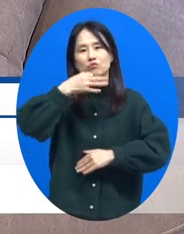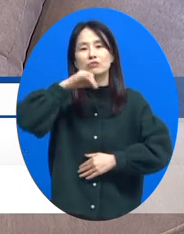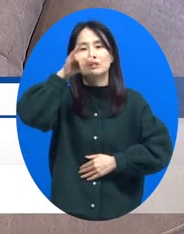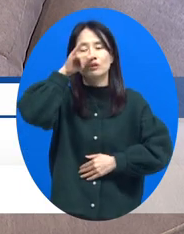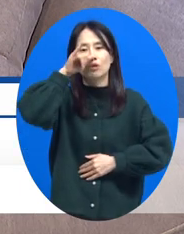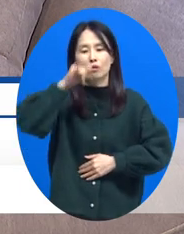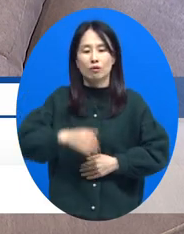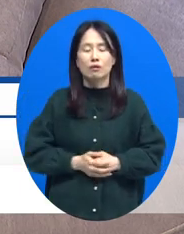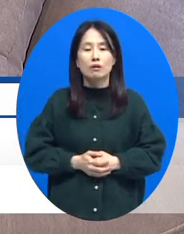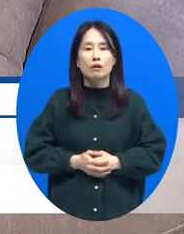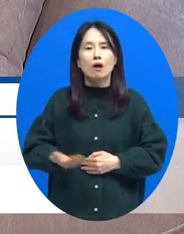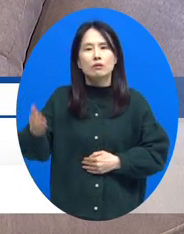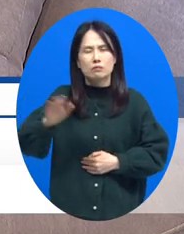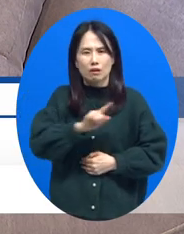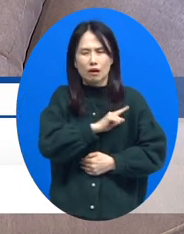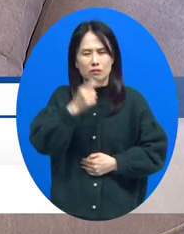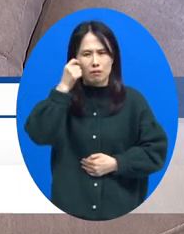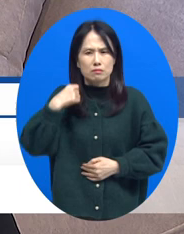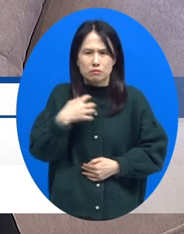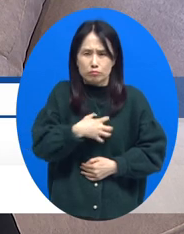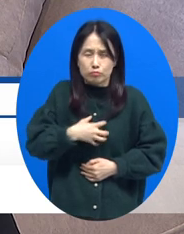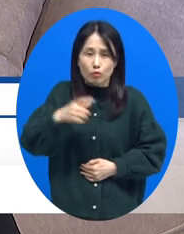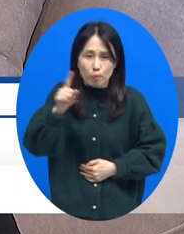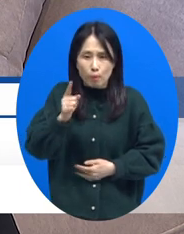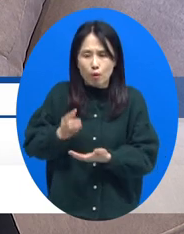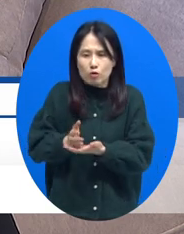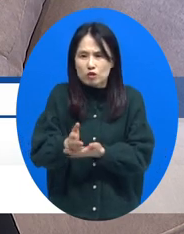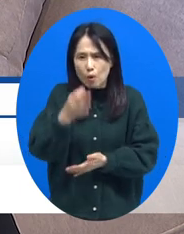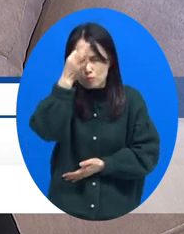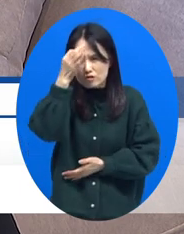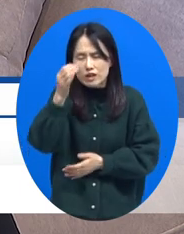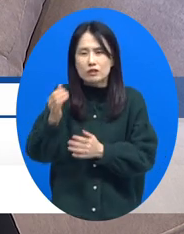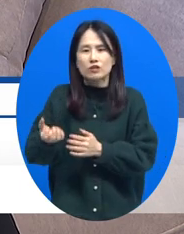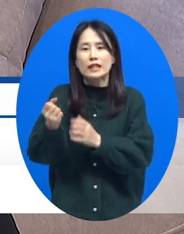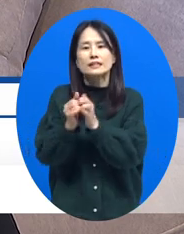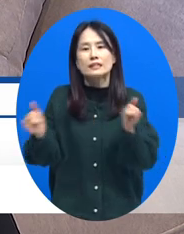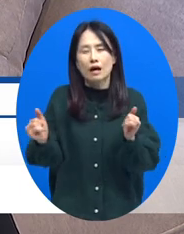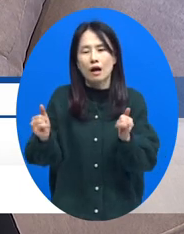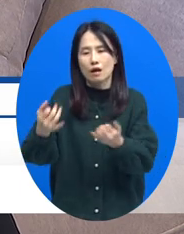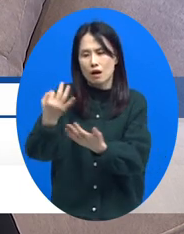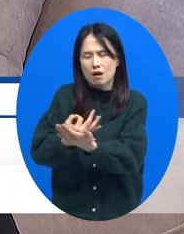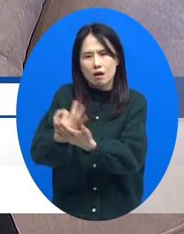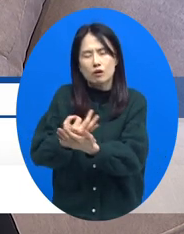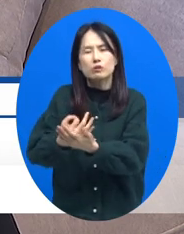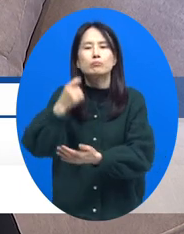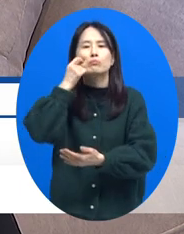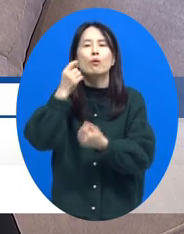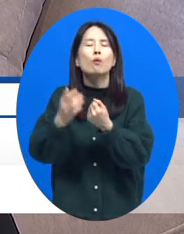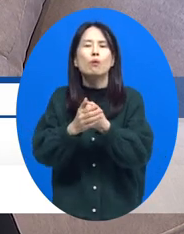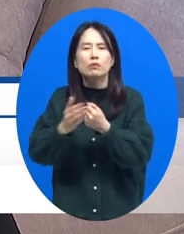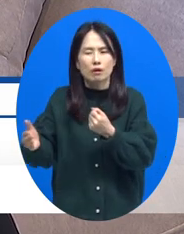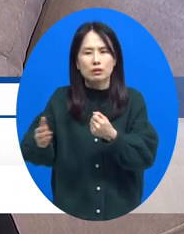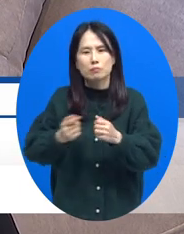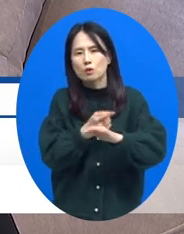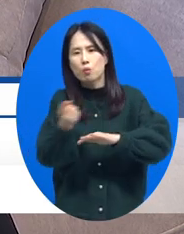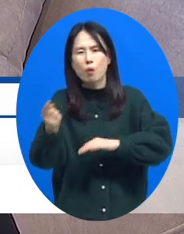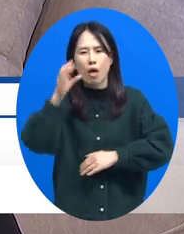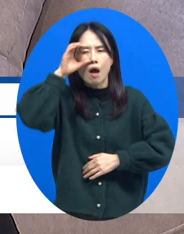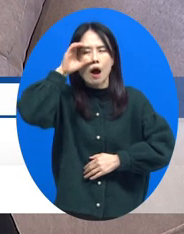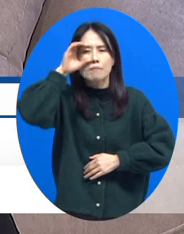감사하고 보람이 되는데 가장 슬플 때는 전문 예능인들인데 그걸로 수입을 창출하지 못하니까 그